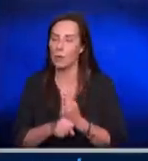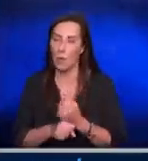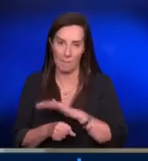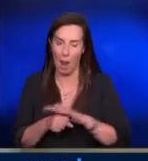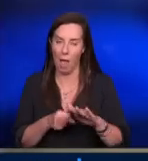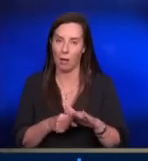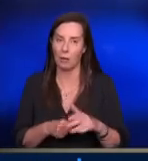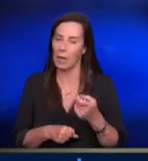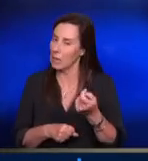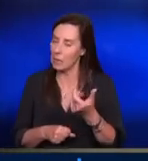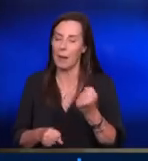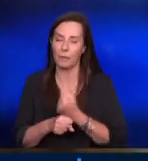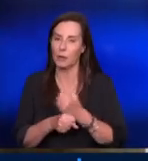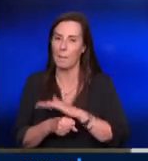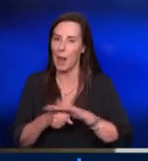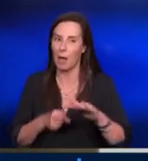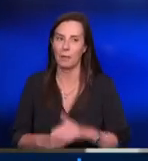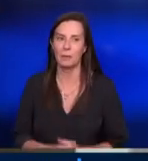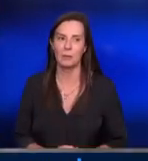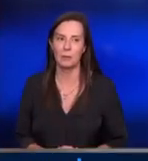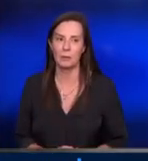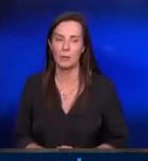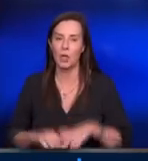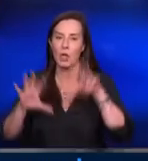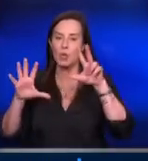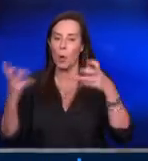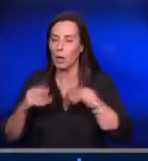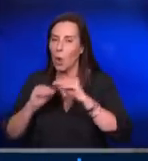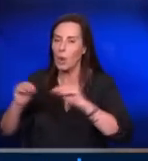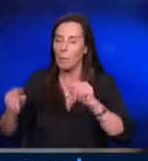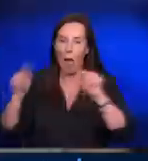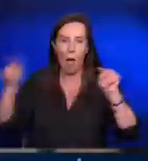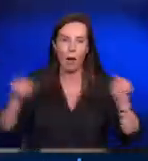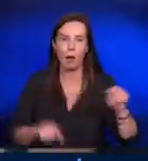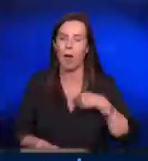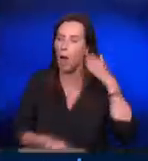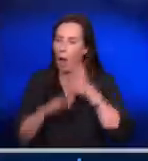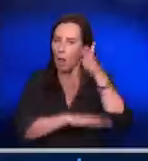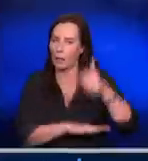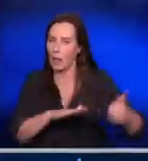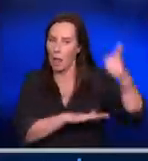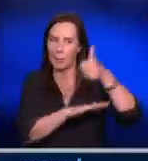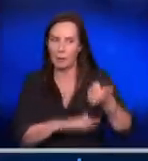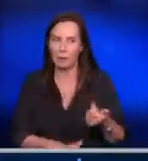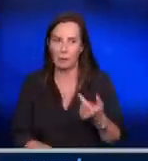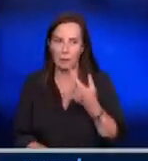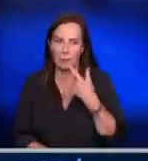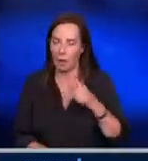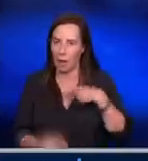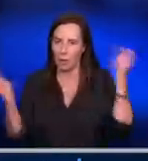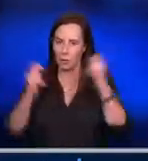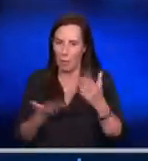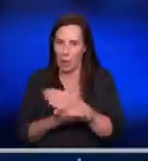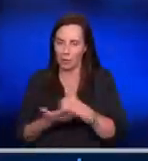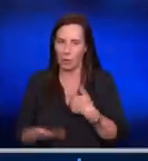על משרה שהיא משרה כמעט מלאה. על 8 כיתות שלימדתי. הלכתי למנהלת, אמרתי לה שאני בשוק